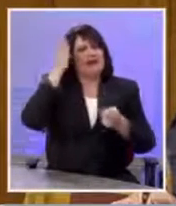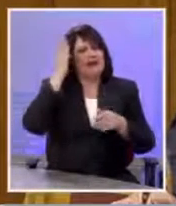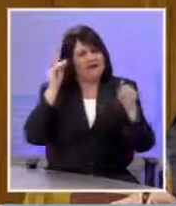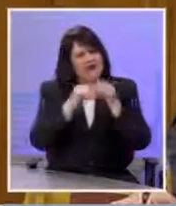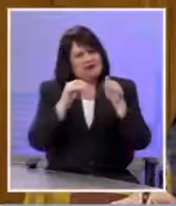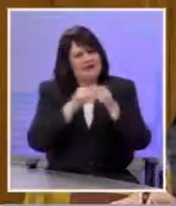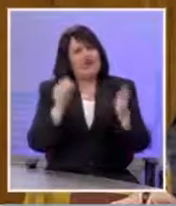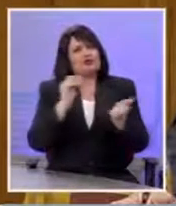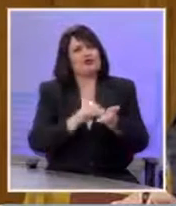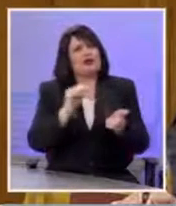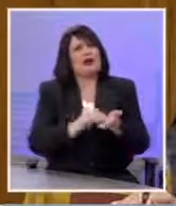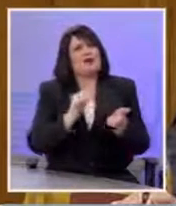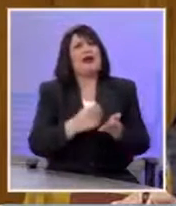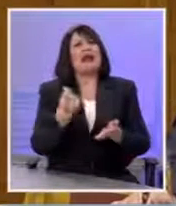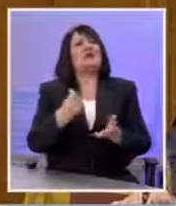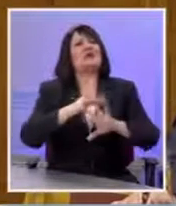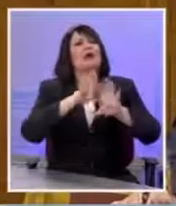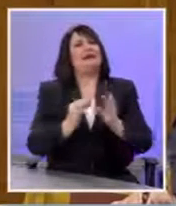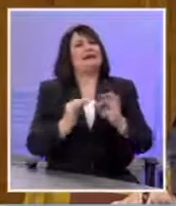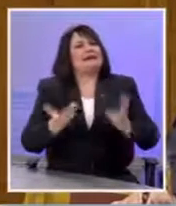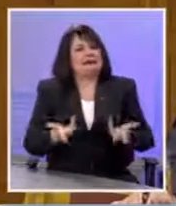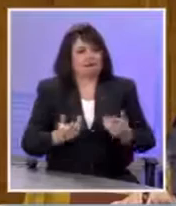ανακεφαλαιοποίησεις μαζί και την τελευταία.